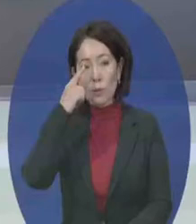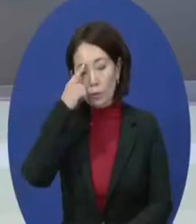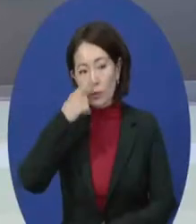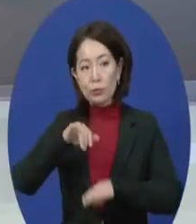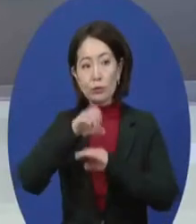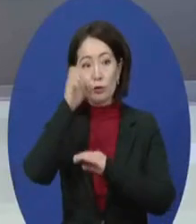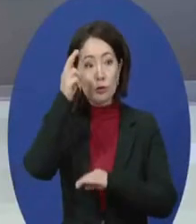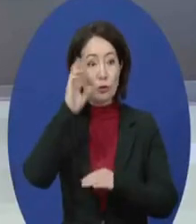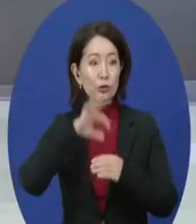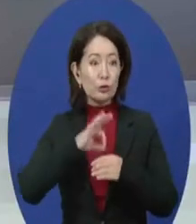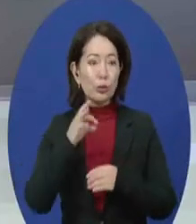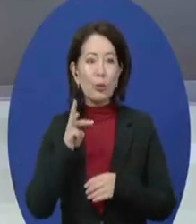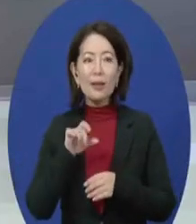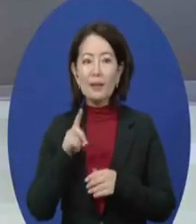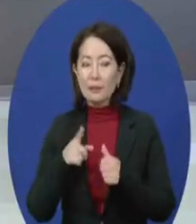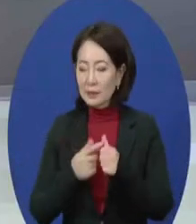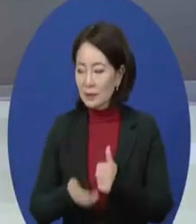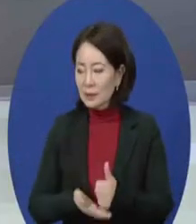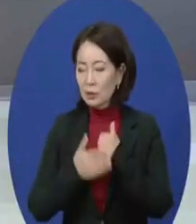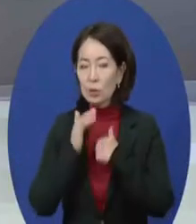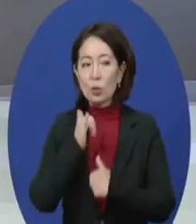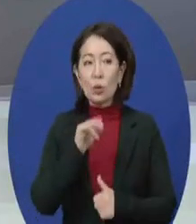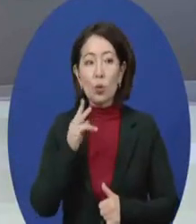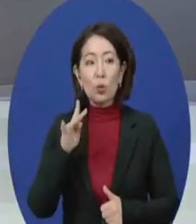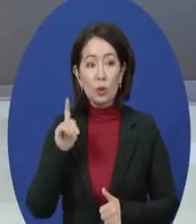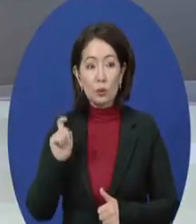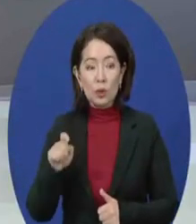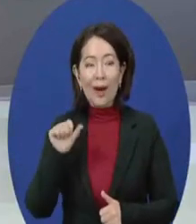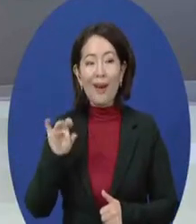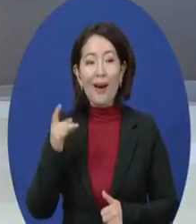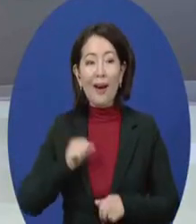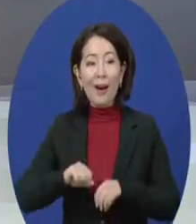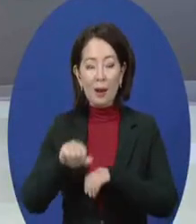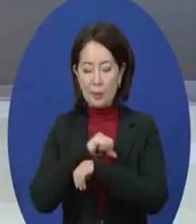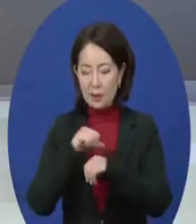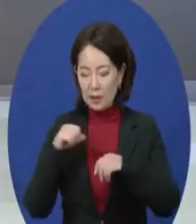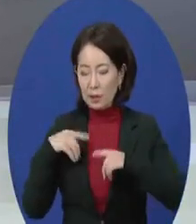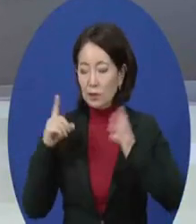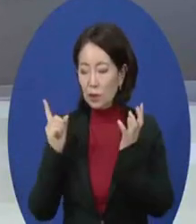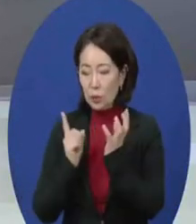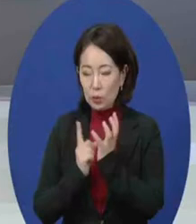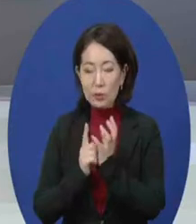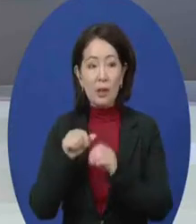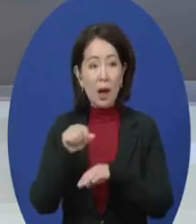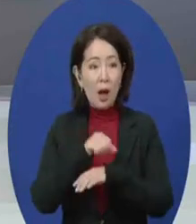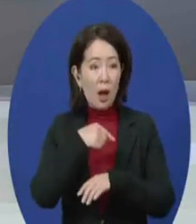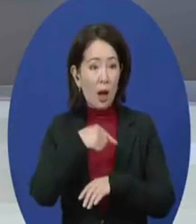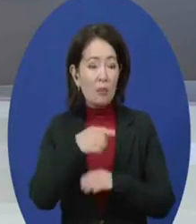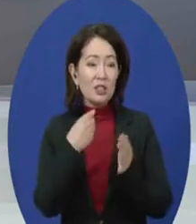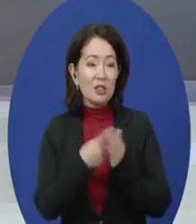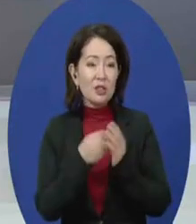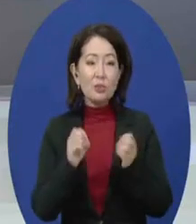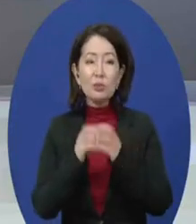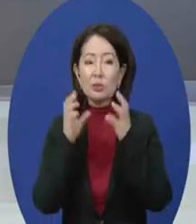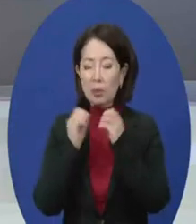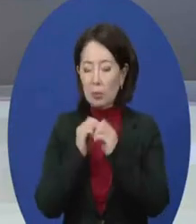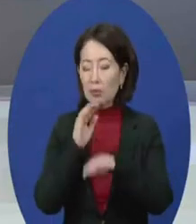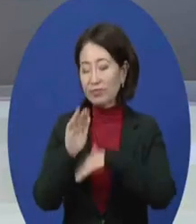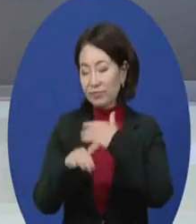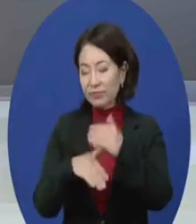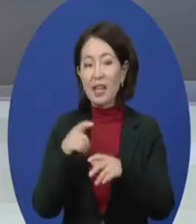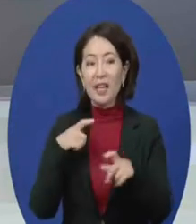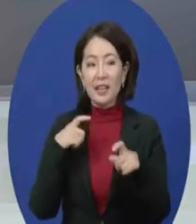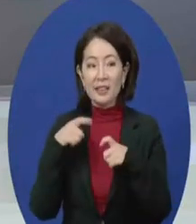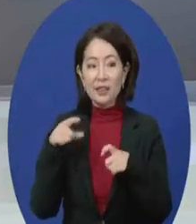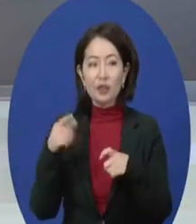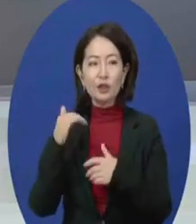Монгол улсын ерөнхийлөгчийн сонгуульд Монгол Ардын намаас нэр дэвшигч Ухнагийн хөрөлсөх Архангай аймгийн иргэд сонгогчдтой уулзлаа. Аймаг бүрт жишг бүтээн байгуулалт хийхдээ